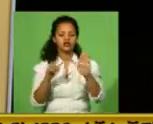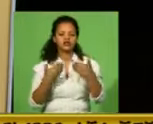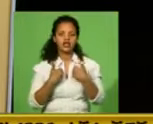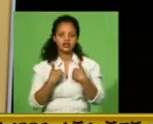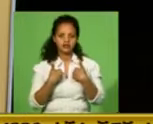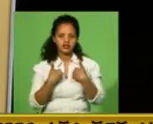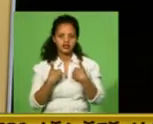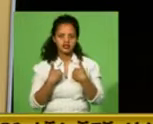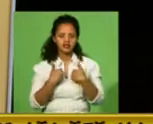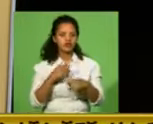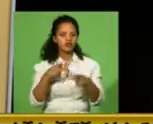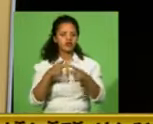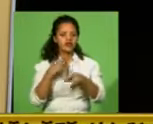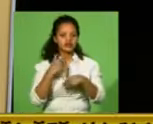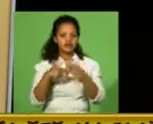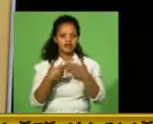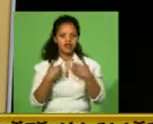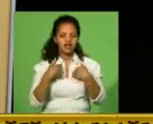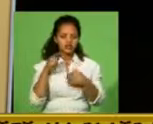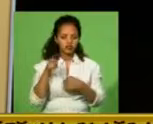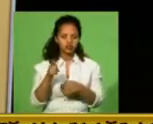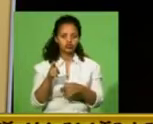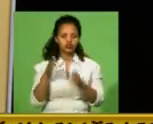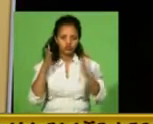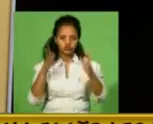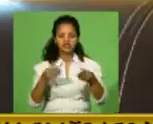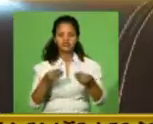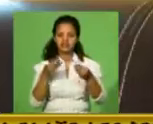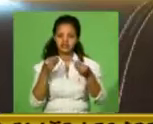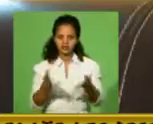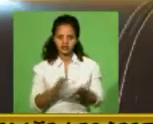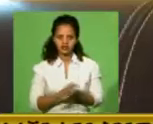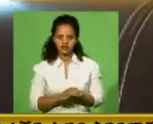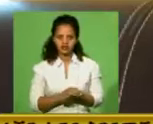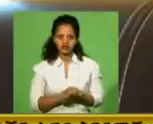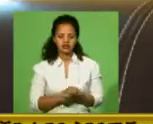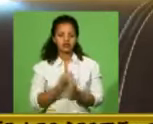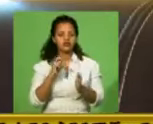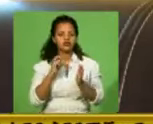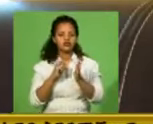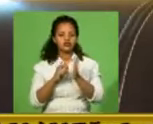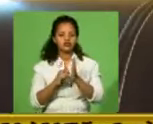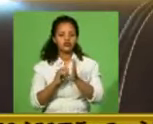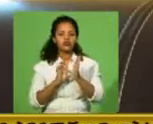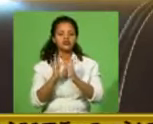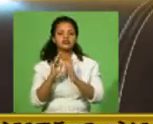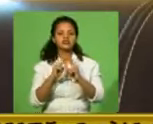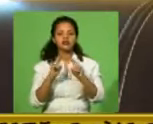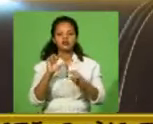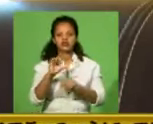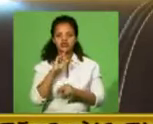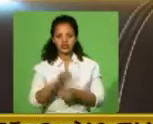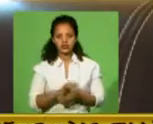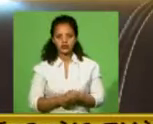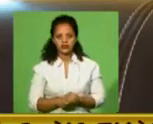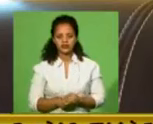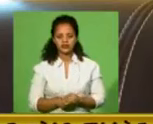ያሉበት ሁኔታ ስላለ እሱ ትኩረት ቢሰጥበት። ትሪትመንት ሴንተር ምንላቸው በቁጥር በጣም ውስን ናቸው።